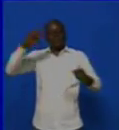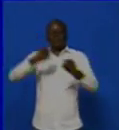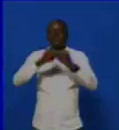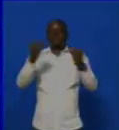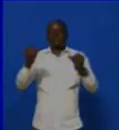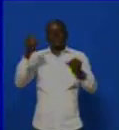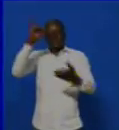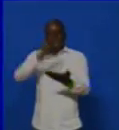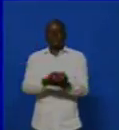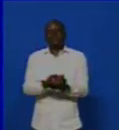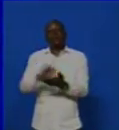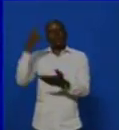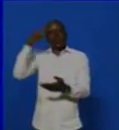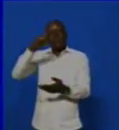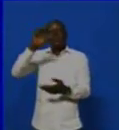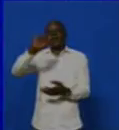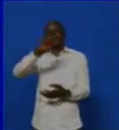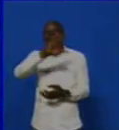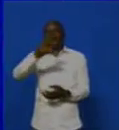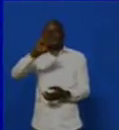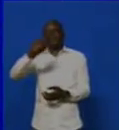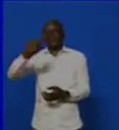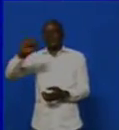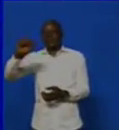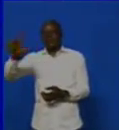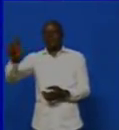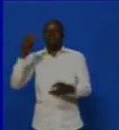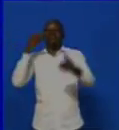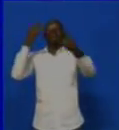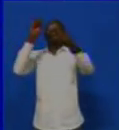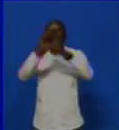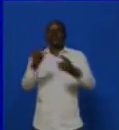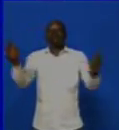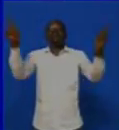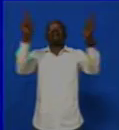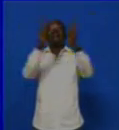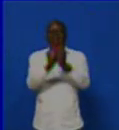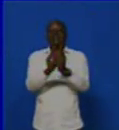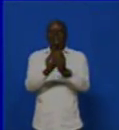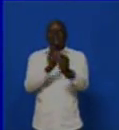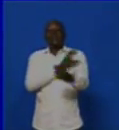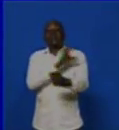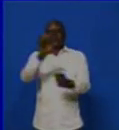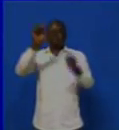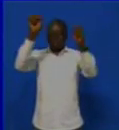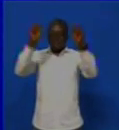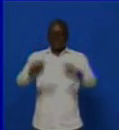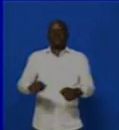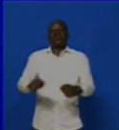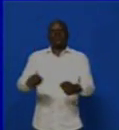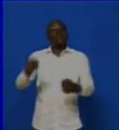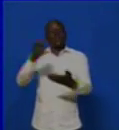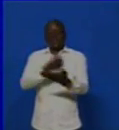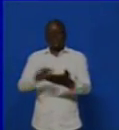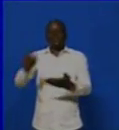thérapie antirétrovirale. L'objectif visé par cette rencontre est de renforcer les capacités des prescripteurs des